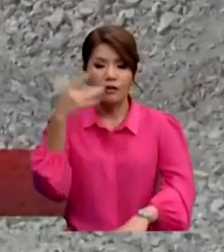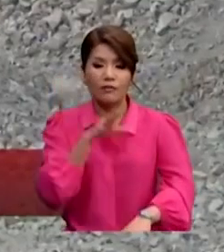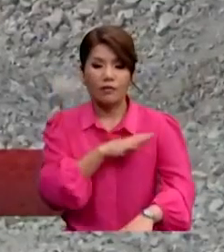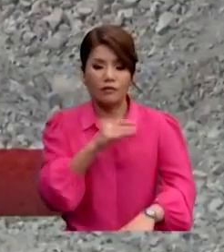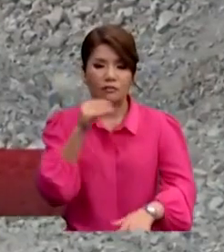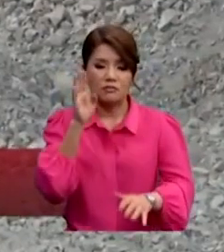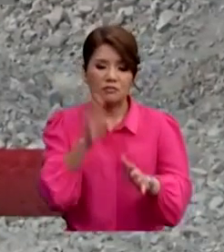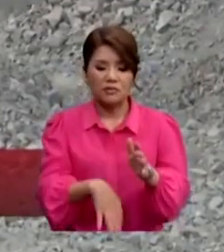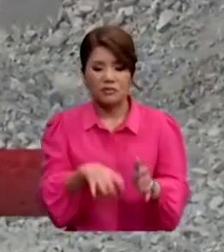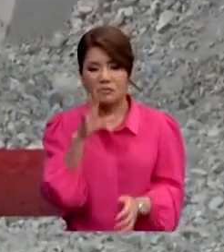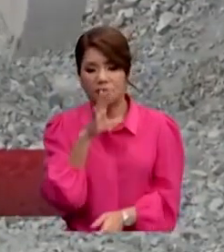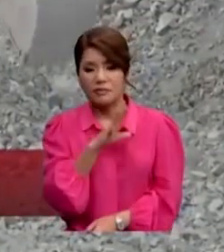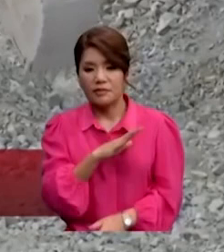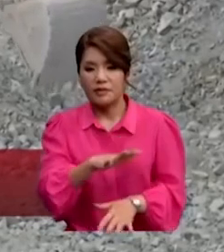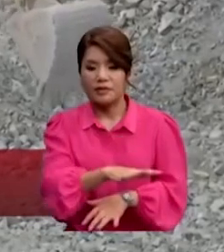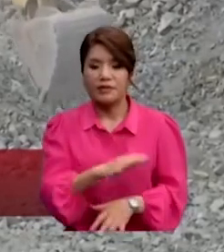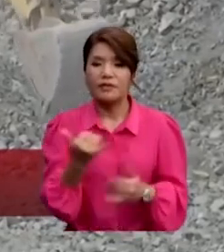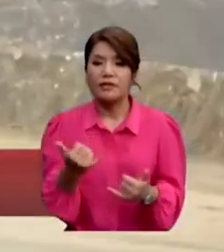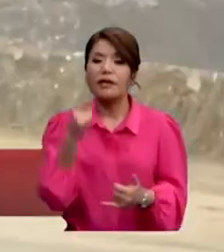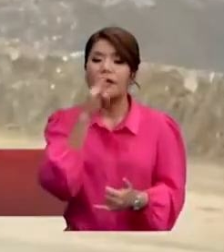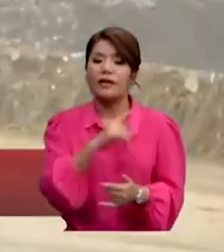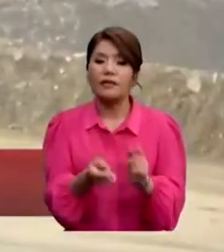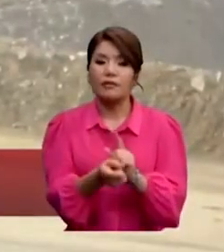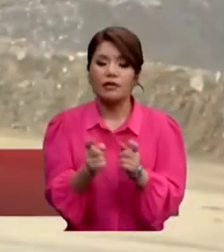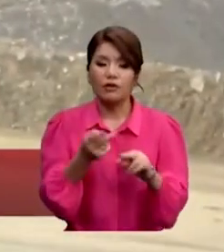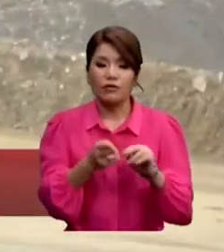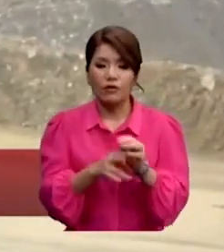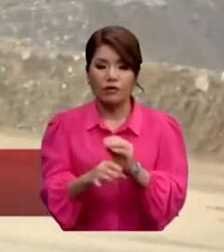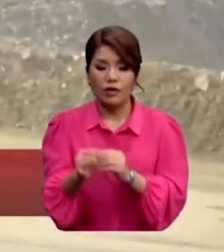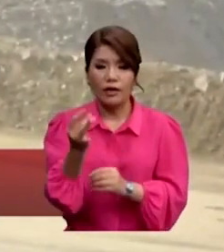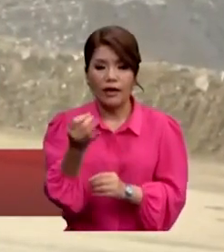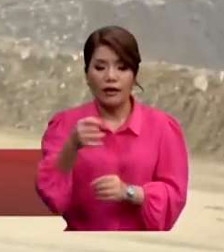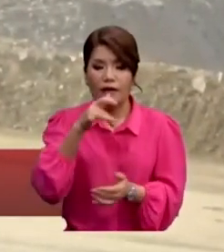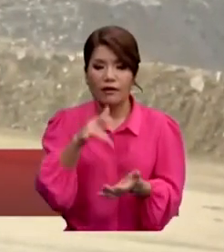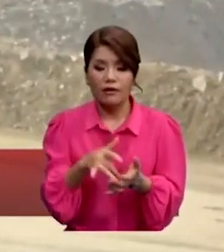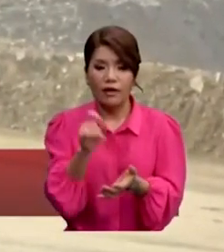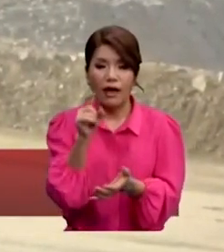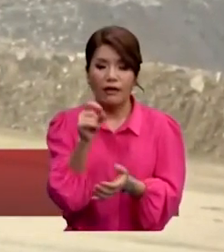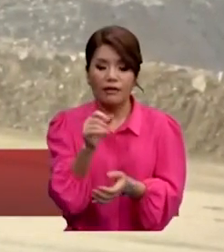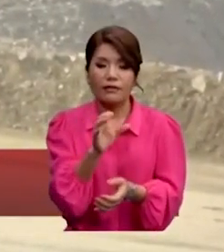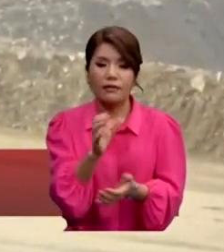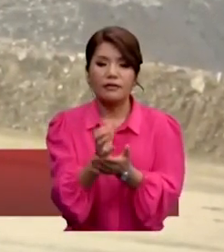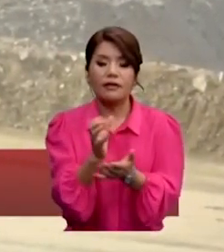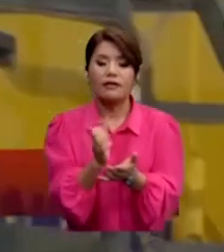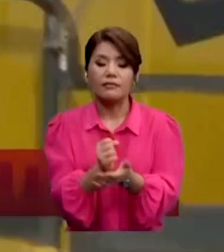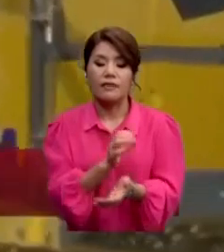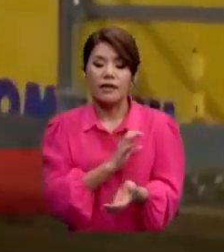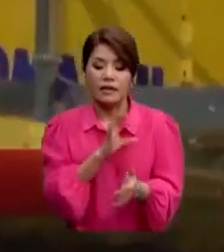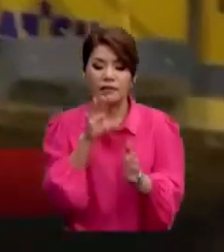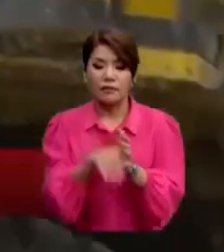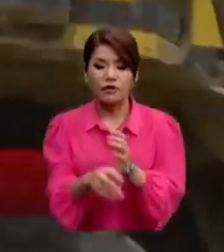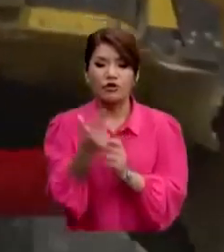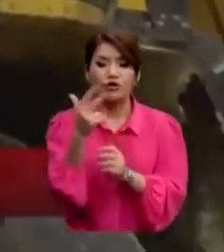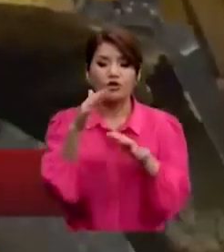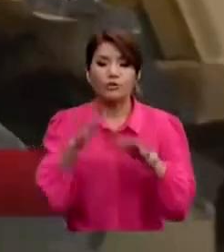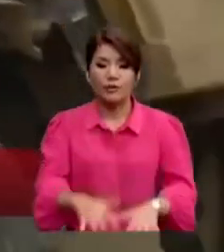перспективасы төмен саналған аймақ. Қазіргі күні Қазақстанда монокен орындарының ішінде Райгородок алтын қоры бойынша 3-ші орында. 1996 жылы